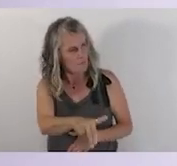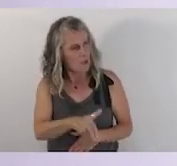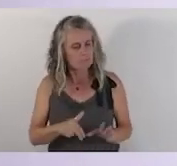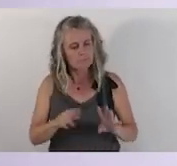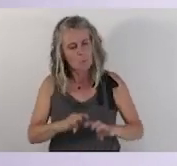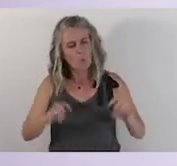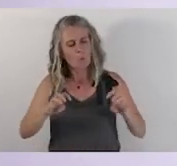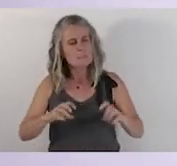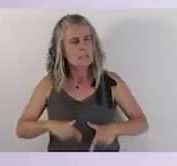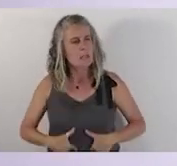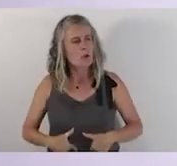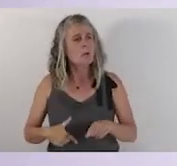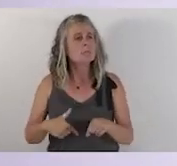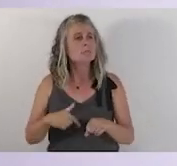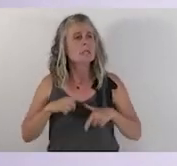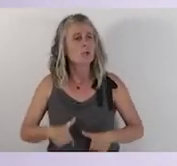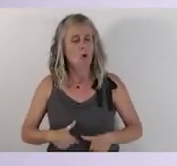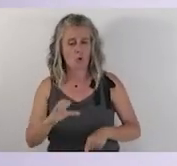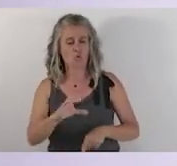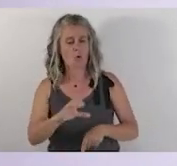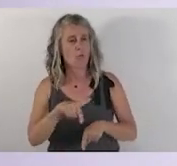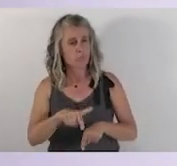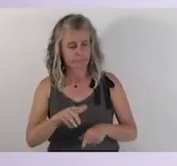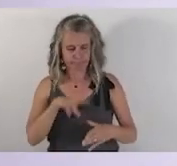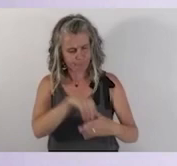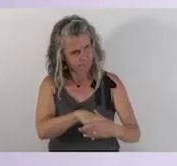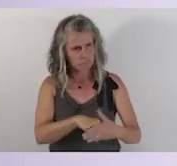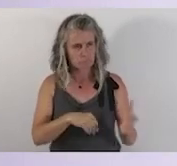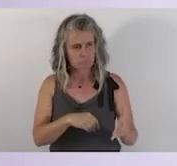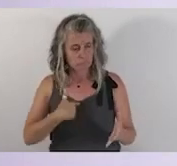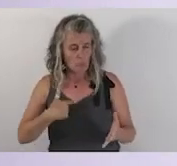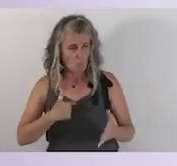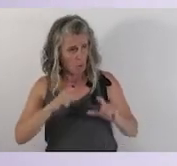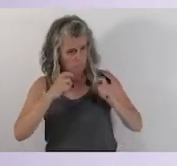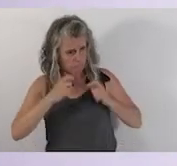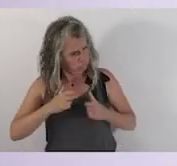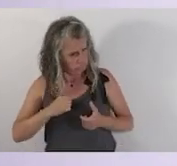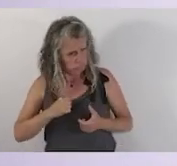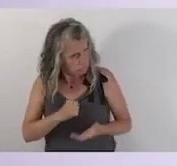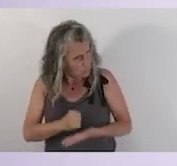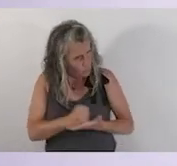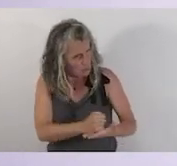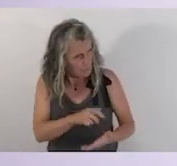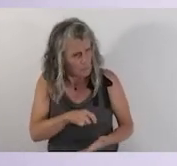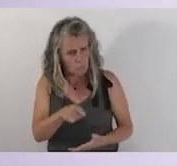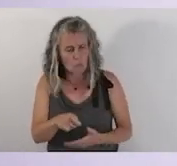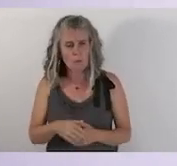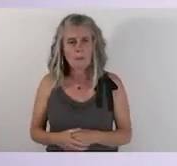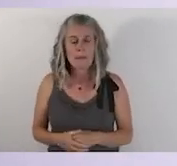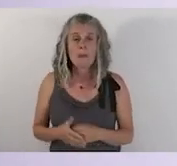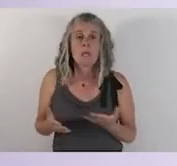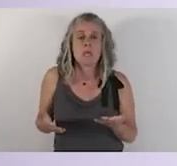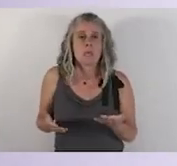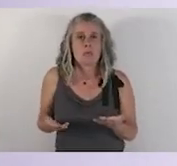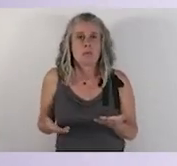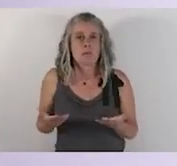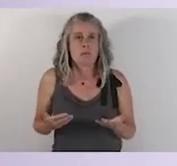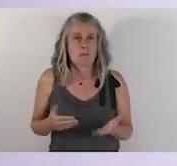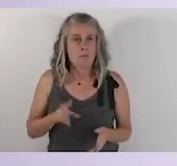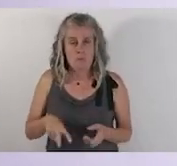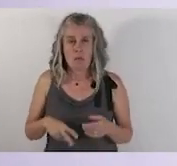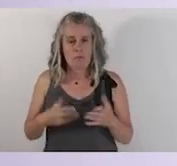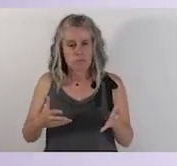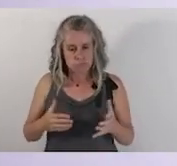de l'école Candolle pour évidemment leur apporter au soutien. Je pense que sur ce point-là, l'éducation nationale évidemment fera un